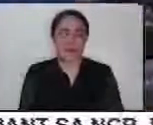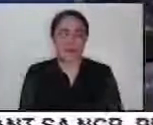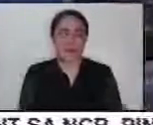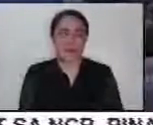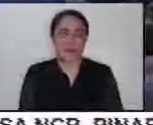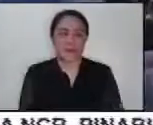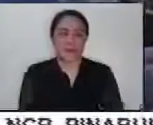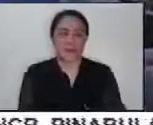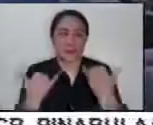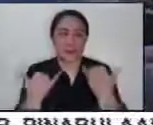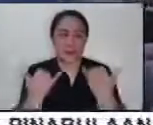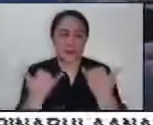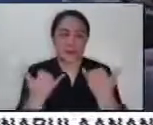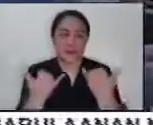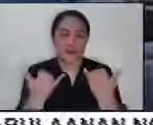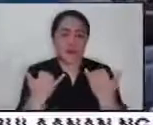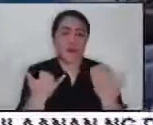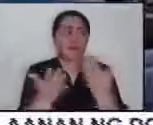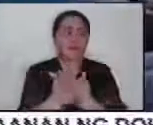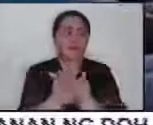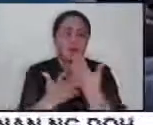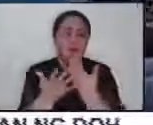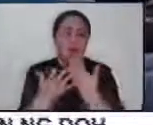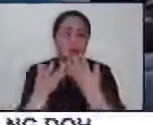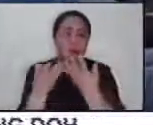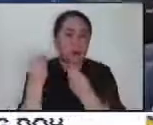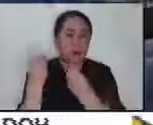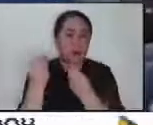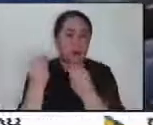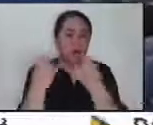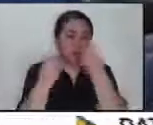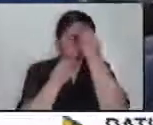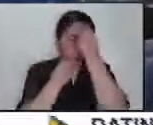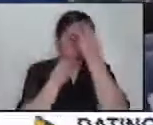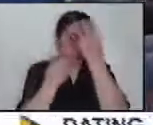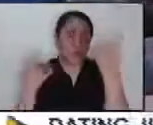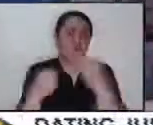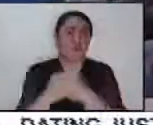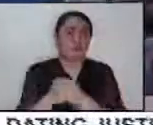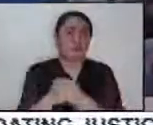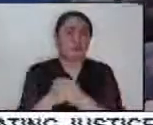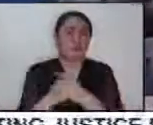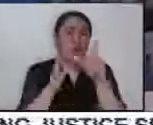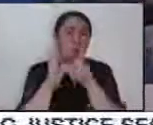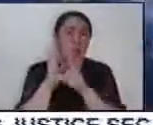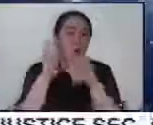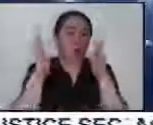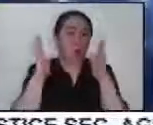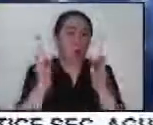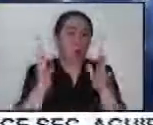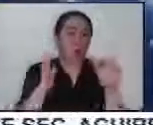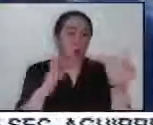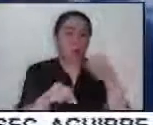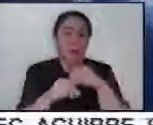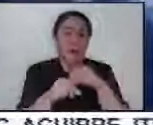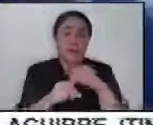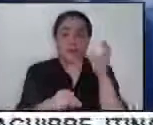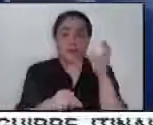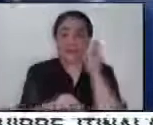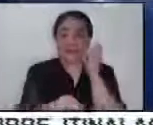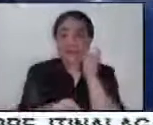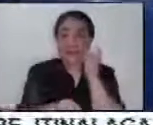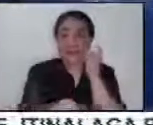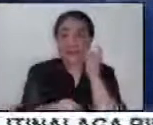Nagtungo ngayong araw sa NBI Death Investigation Division ang abogado ng tatlo sa mga respondents ng kaso ng pagkamatay ni Christine